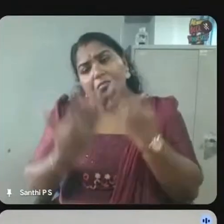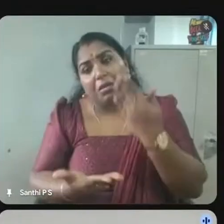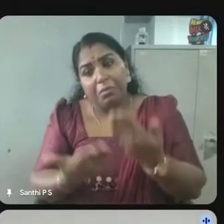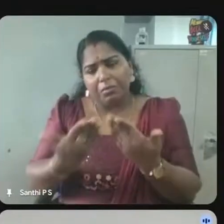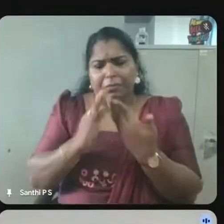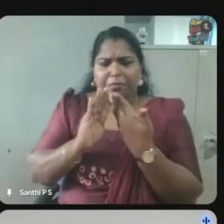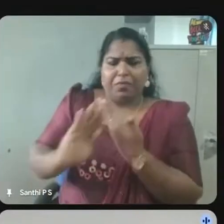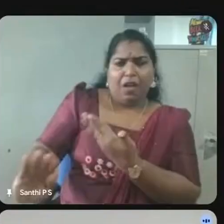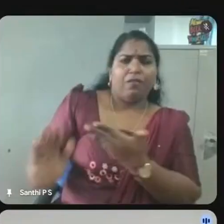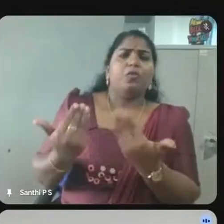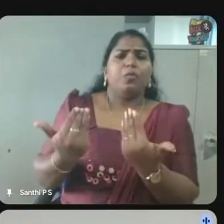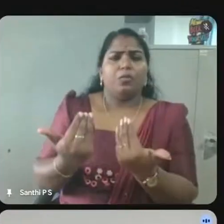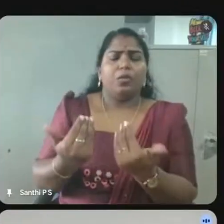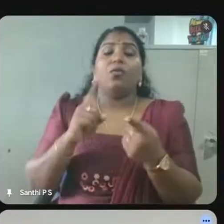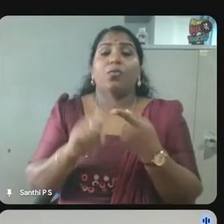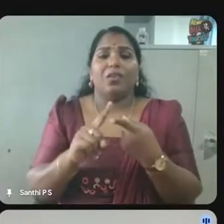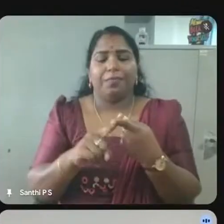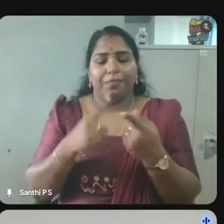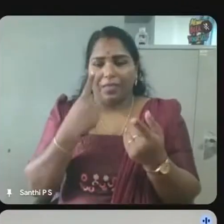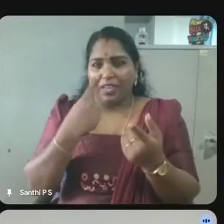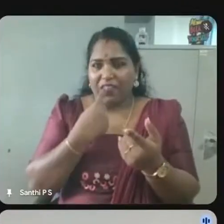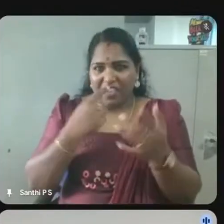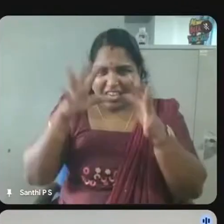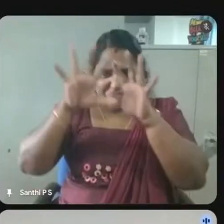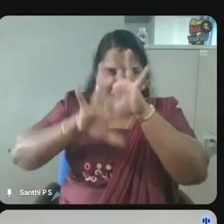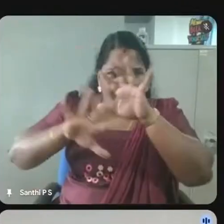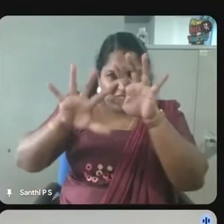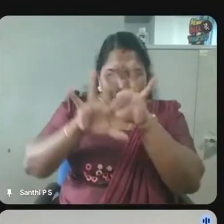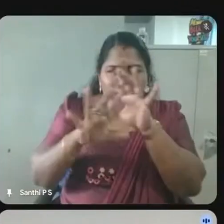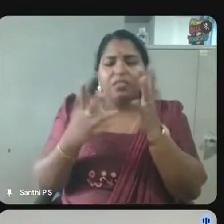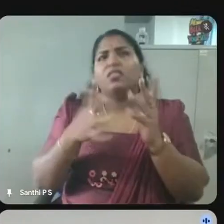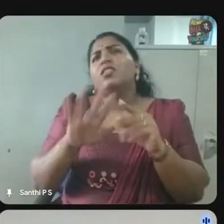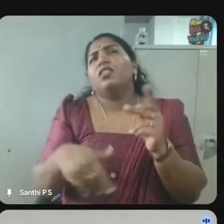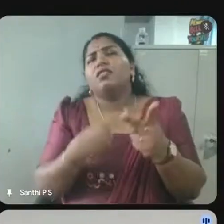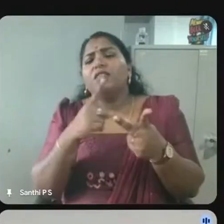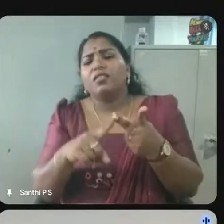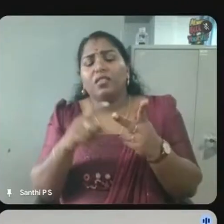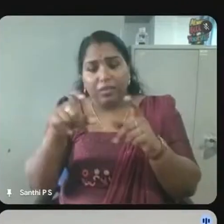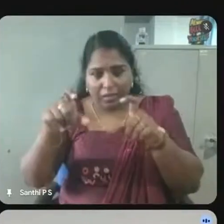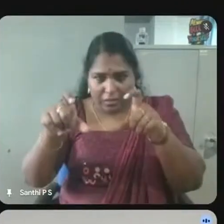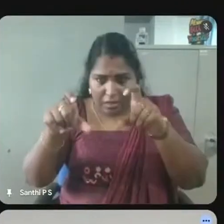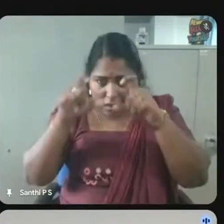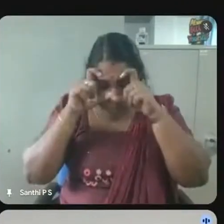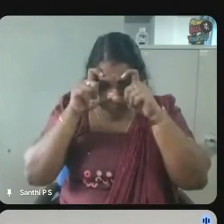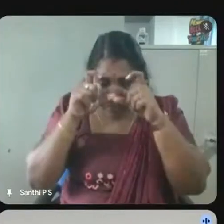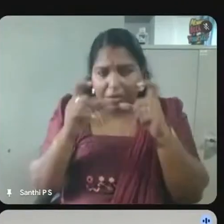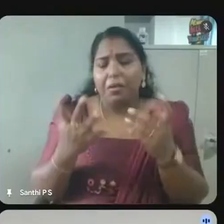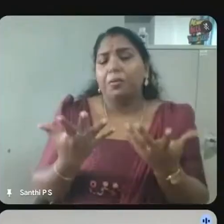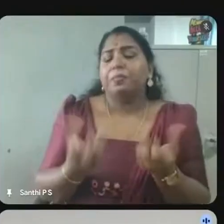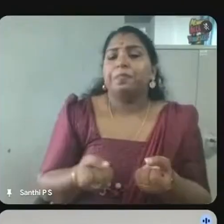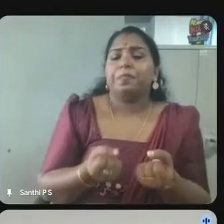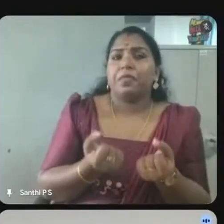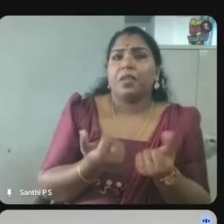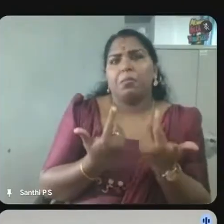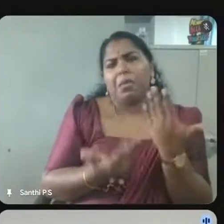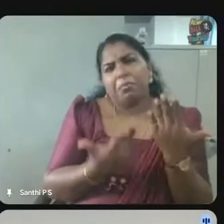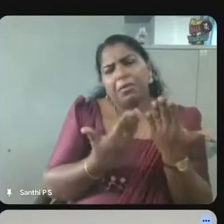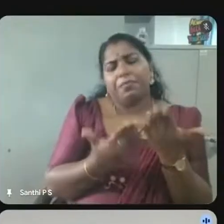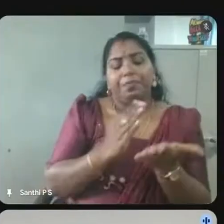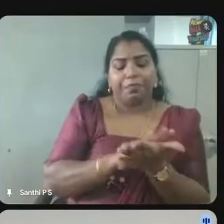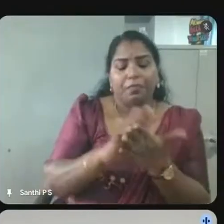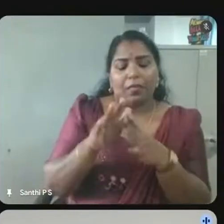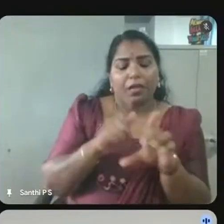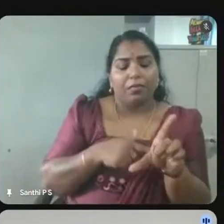ഏറ്റവും പ്രധാനമായിട്ട് വരുന്നത് കാറ്ററാക്ട്, നമ്മുടെ കണ്ണാടി വെക്കേണ്ടതായിട്ടുള്ള കാഴ്ച വൈകല്യങ്ങൾ. നമുക്ക് ദീർഘദൃഷ്ടി,